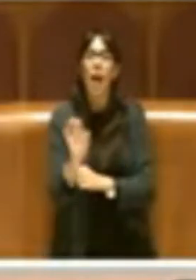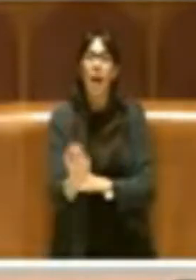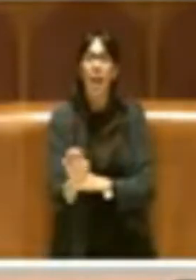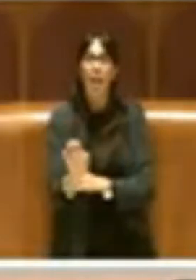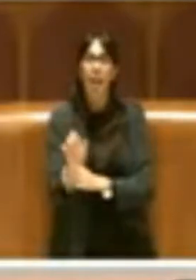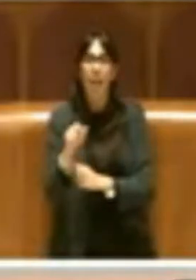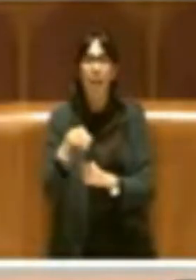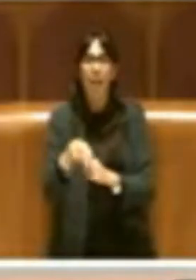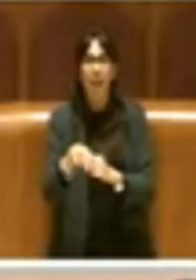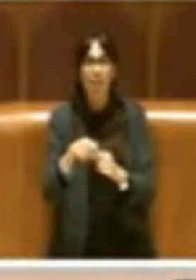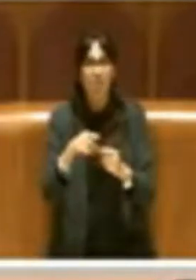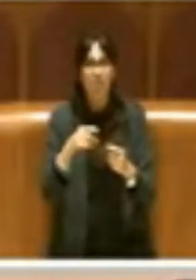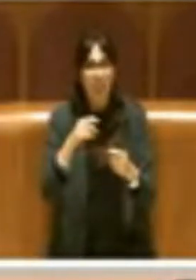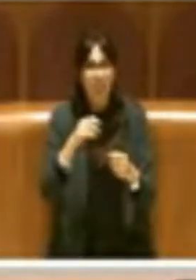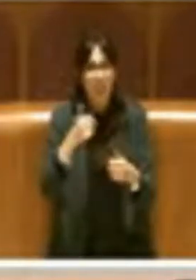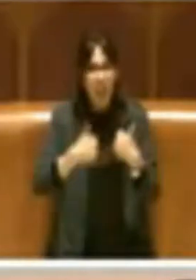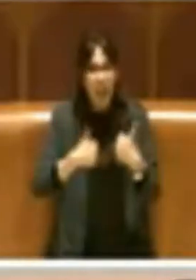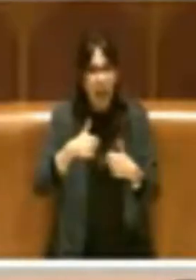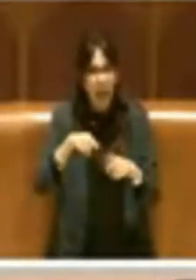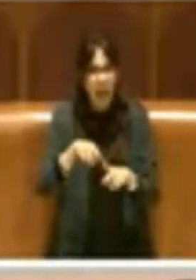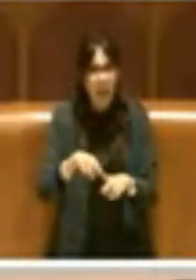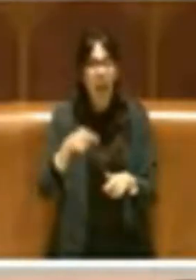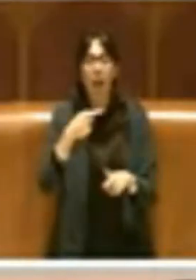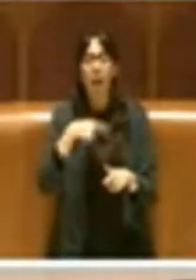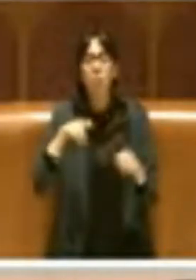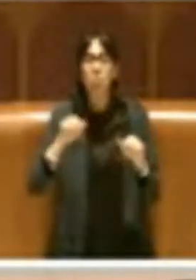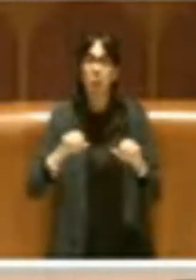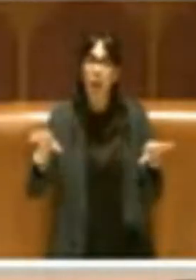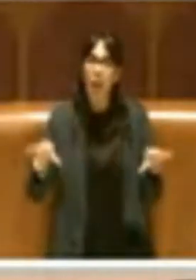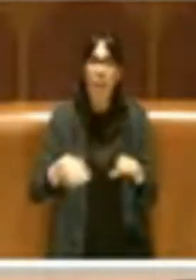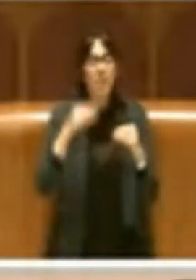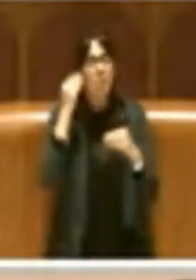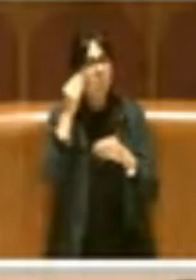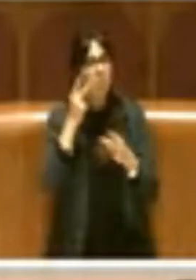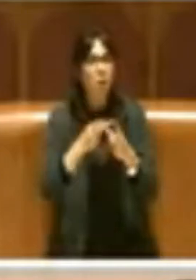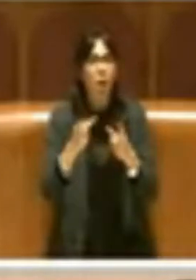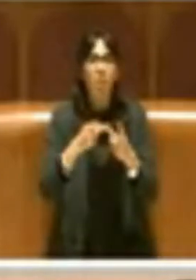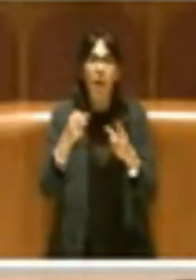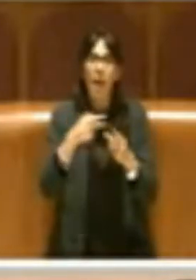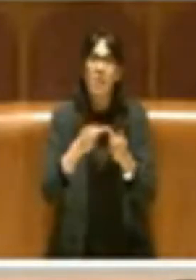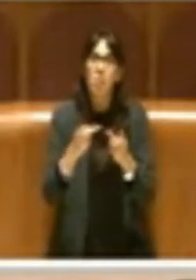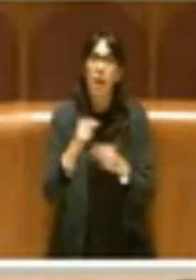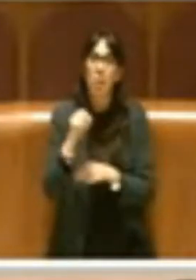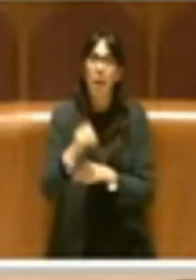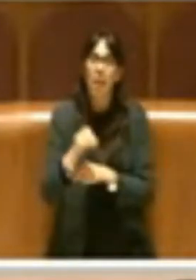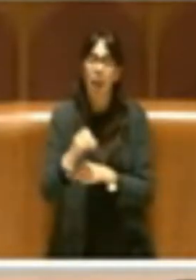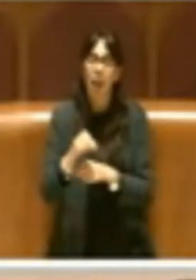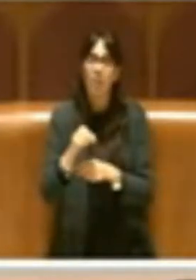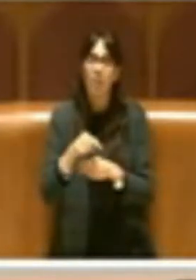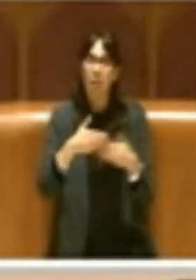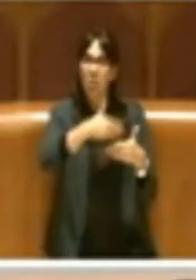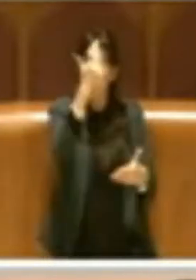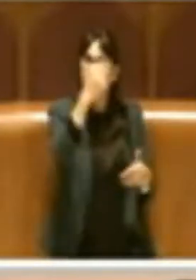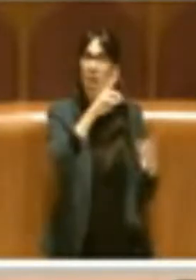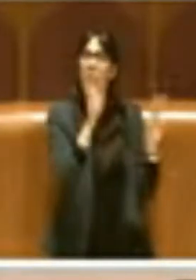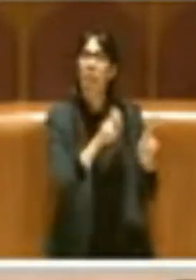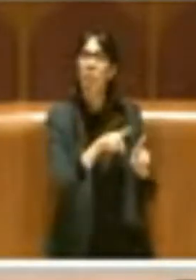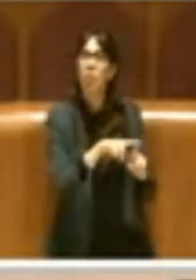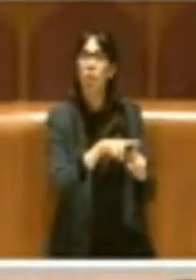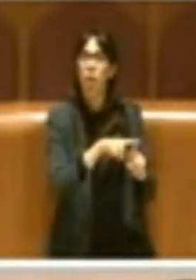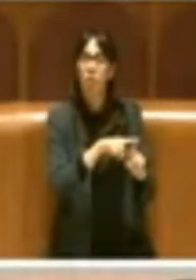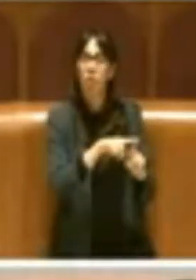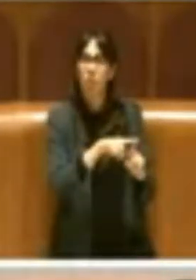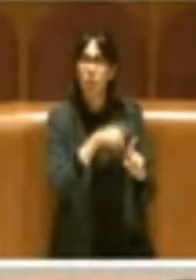il quale potremmo iniziare ad avviare questa sperimentazione e quindi ecco appunto di